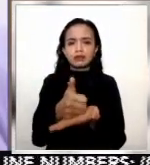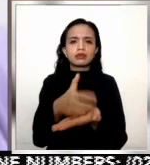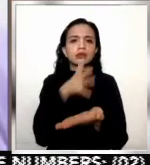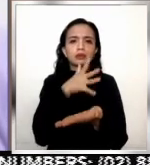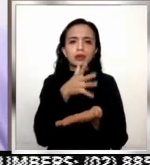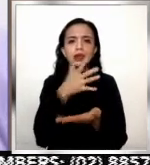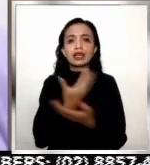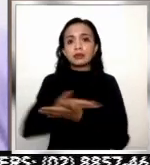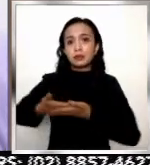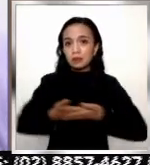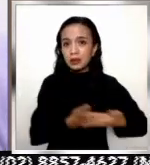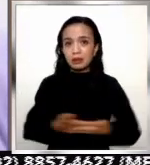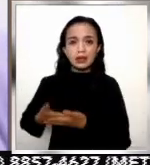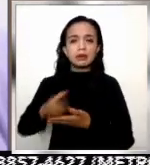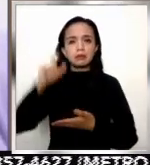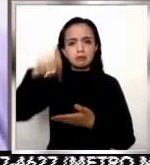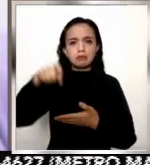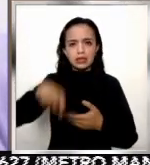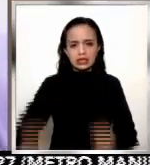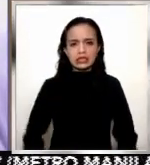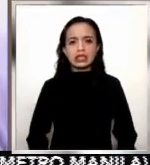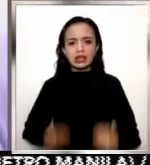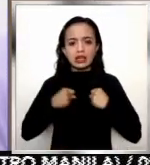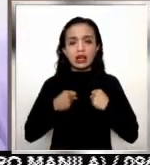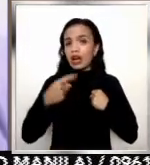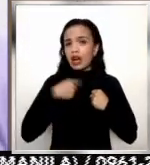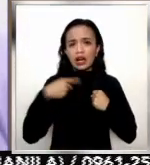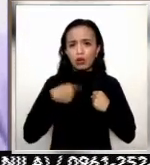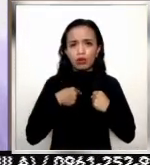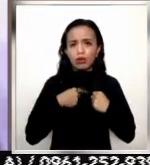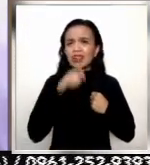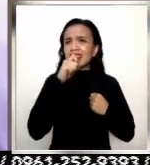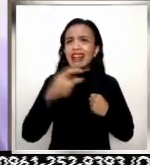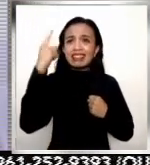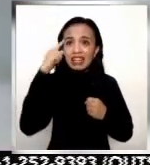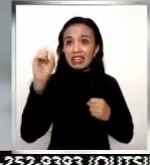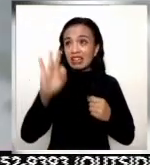hindi ko na po inisip kung may COVID man sila o wala po, basta matulungan ko